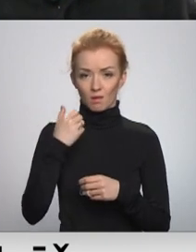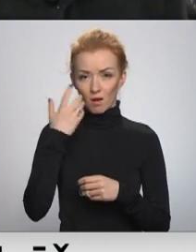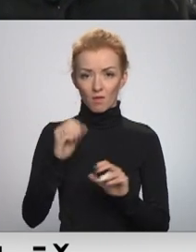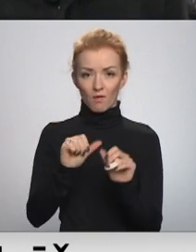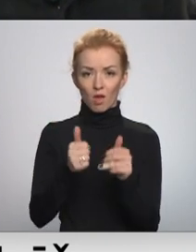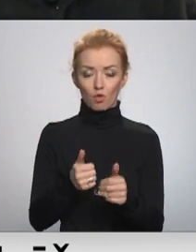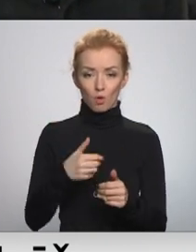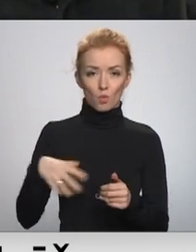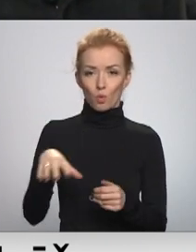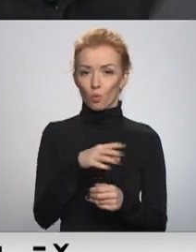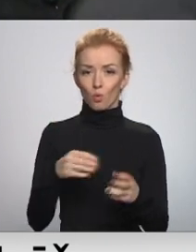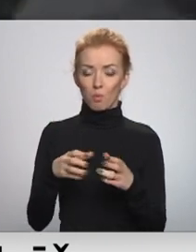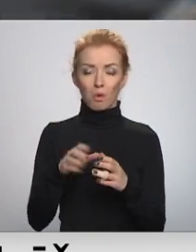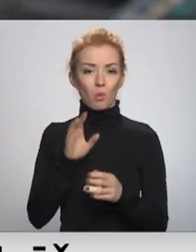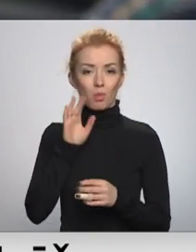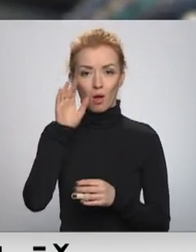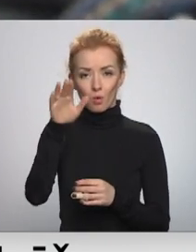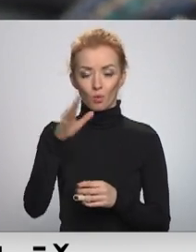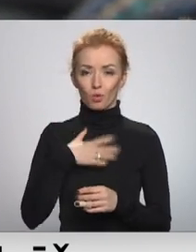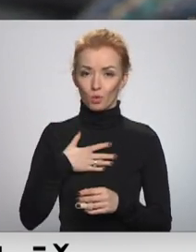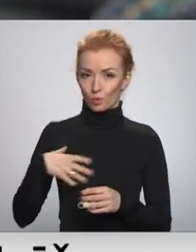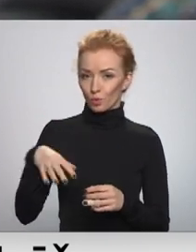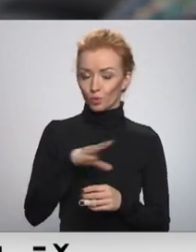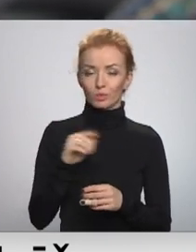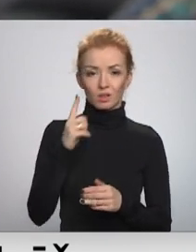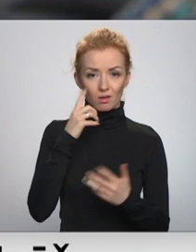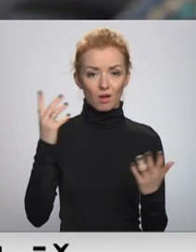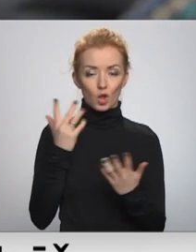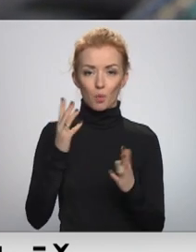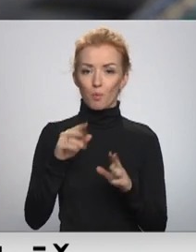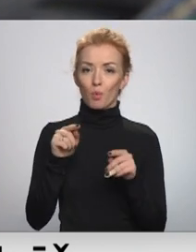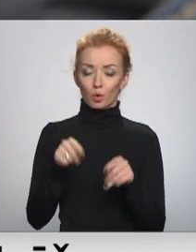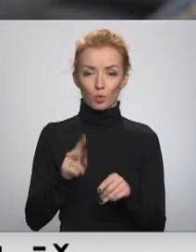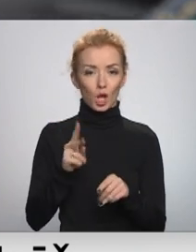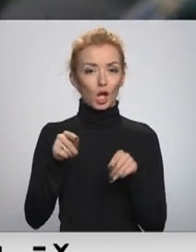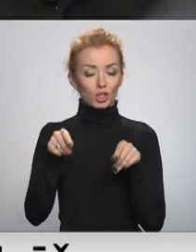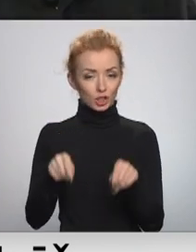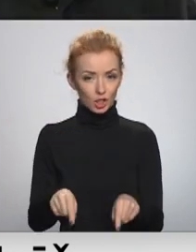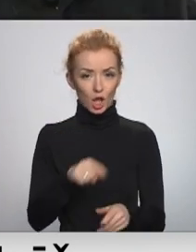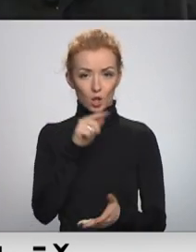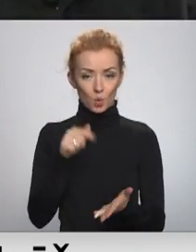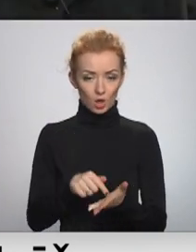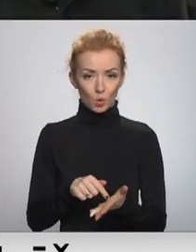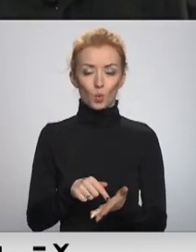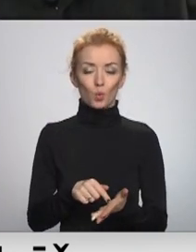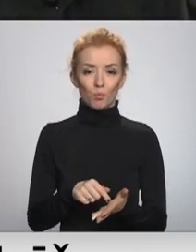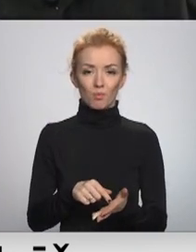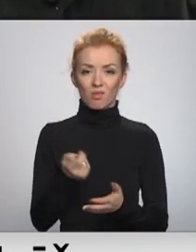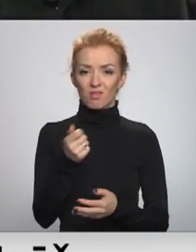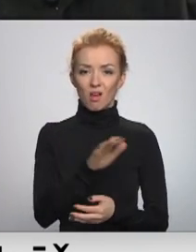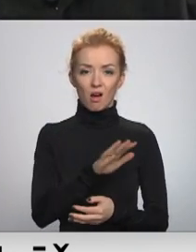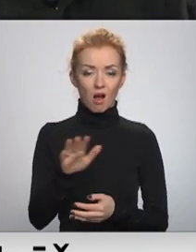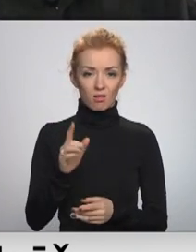mūsu kopējo nākotni, mums ir jādomā par to, ka šie notikumi nekad